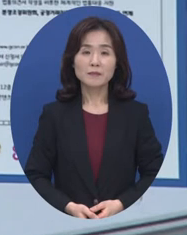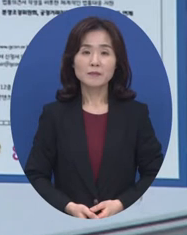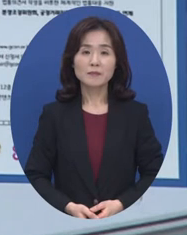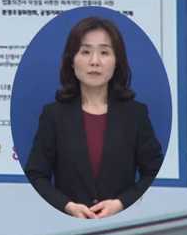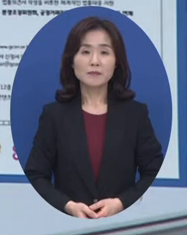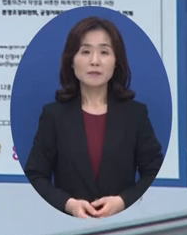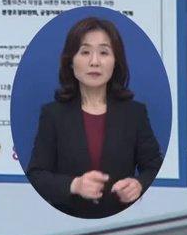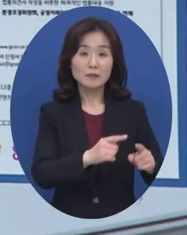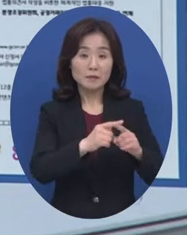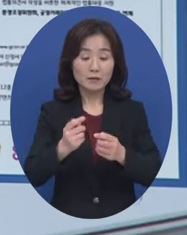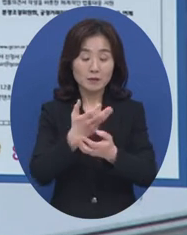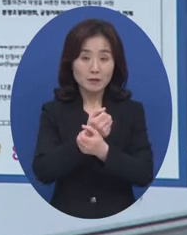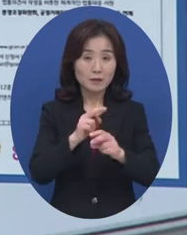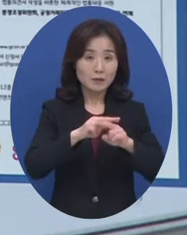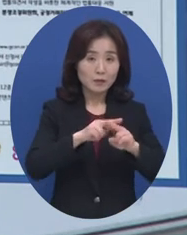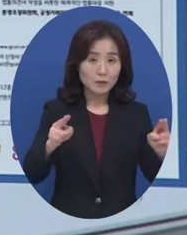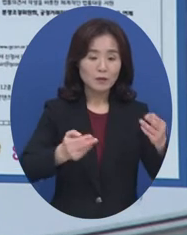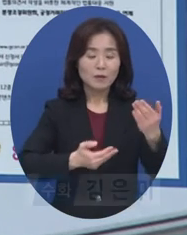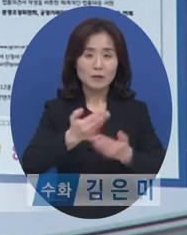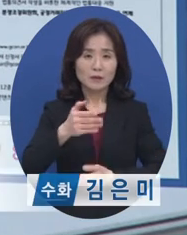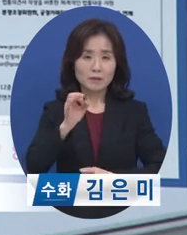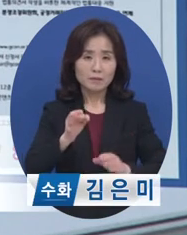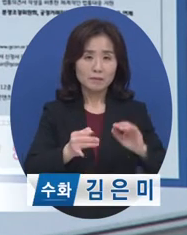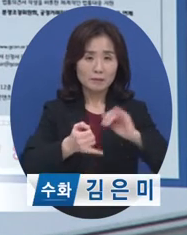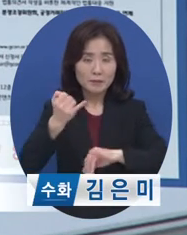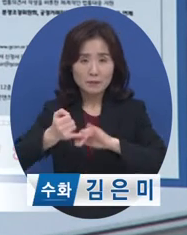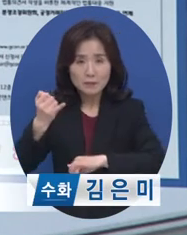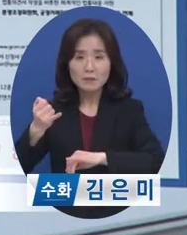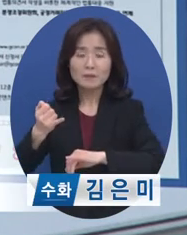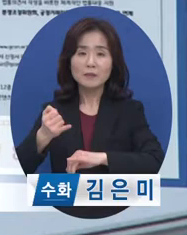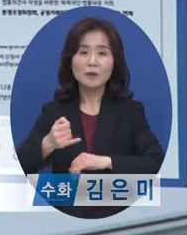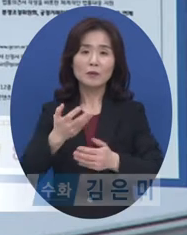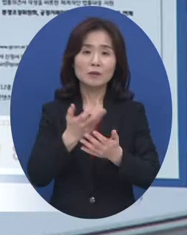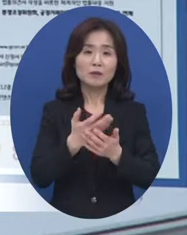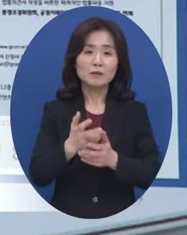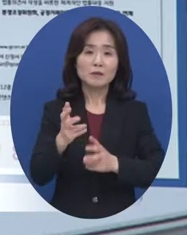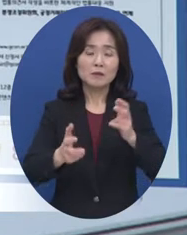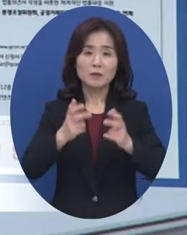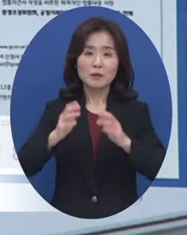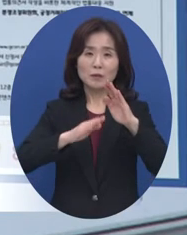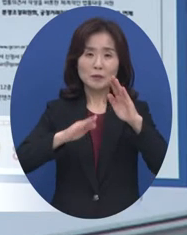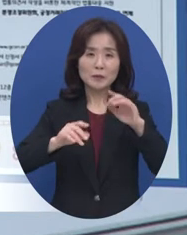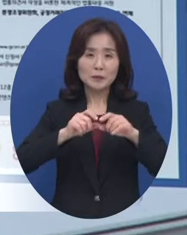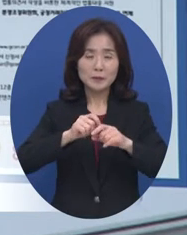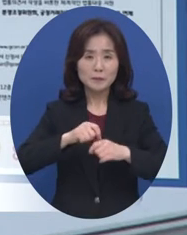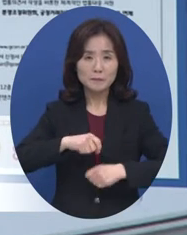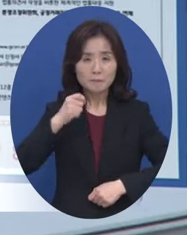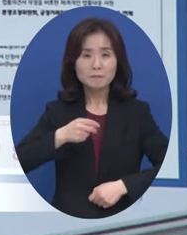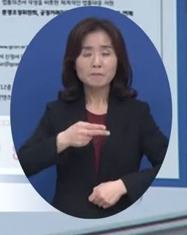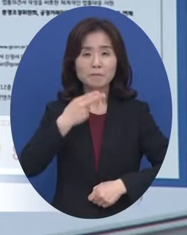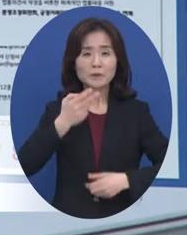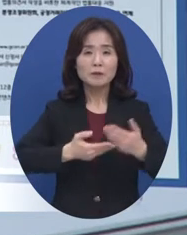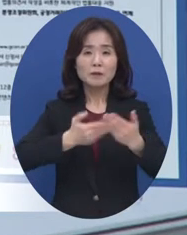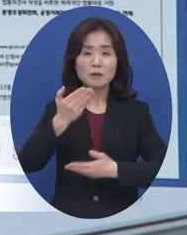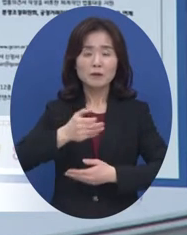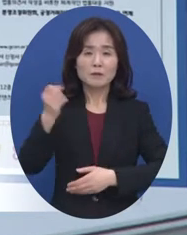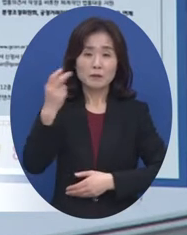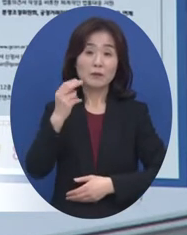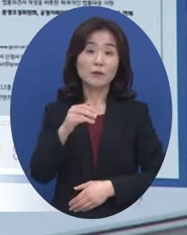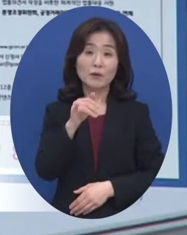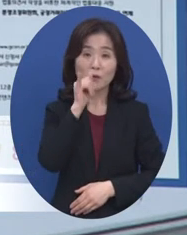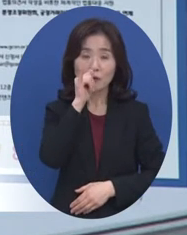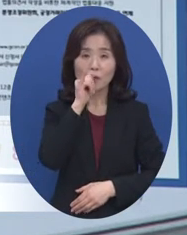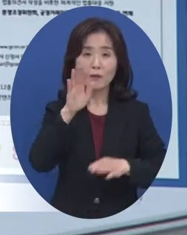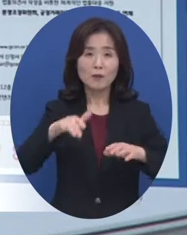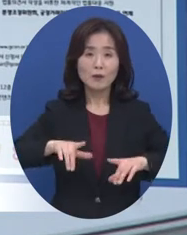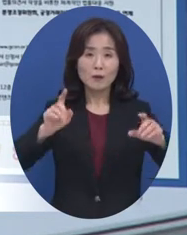일방적인 계약 최순화 거래처 대금 미지급 등 콘텐츠 산업의 불공정거래 행위가 빈번하게 발생하고 있다고 합니다